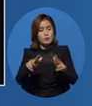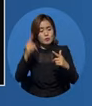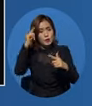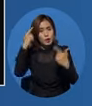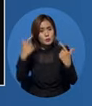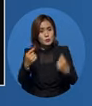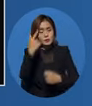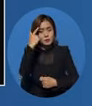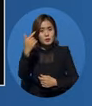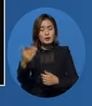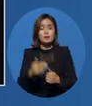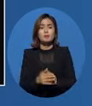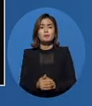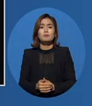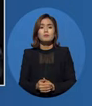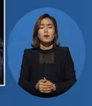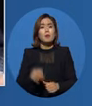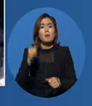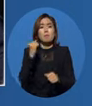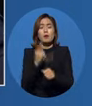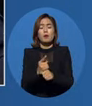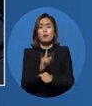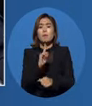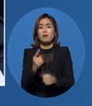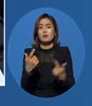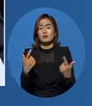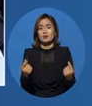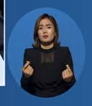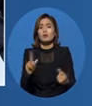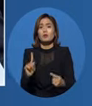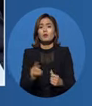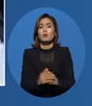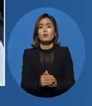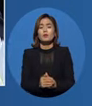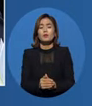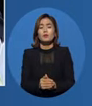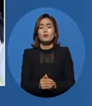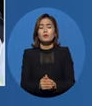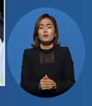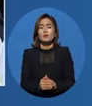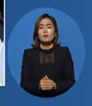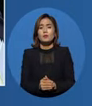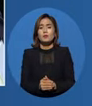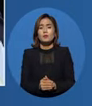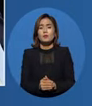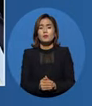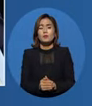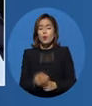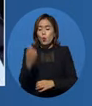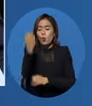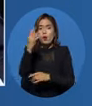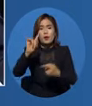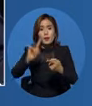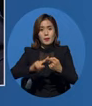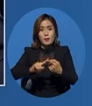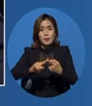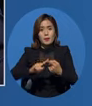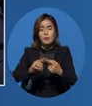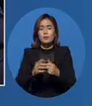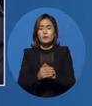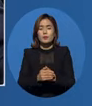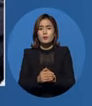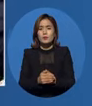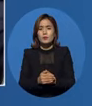생각에는 변함이 없으니까 이미 건축 말씀드렸던 것처럼 너 성당이 지금 원래의 대로 말한 탈원전